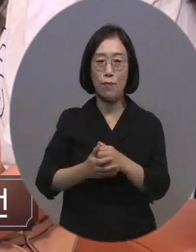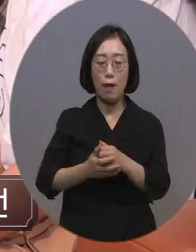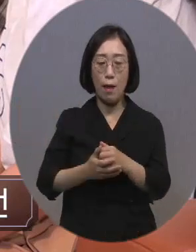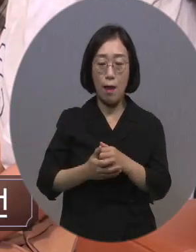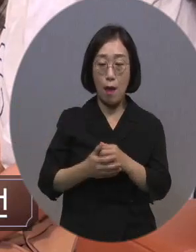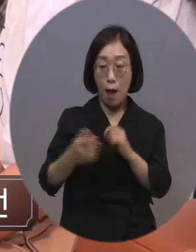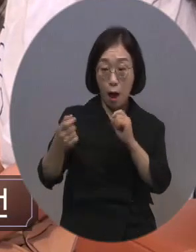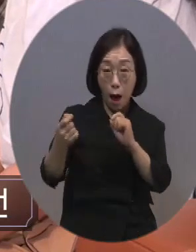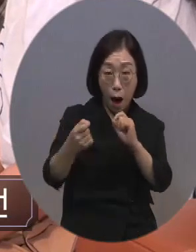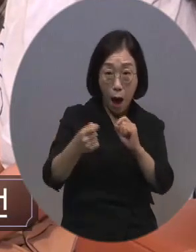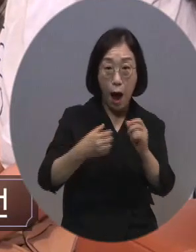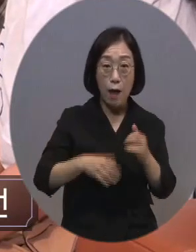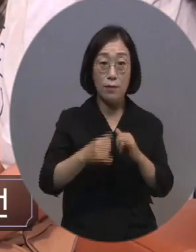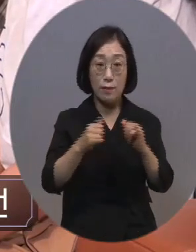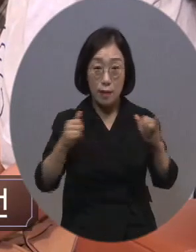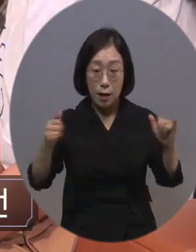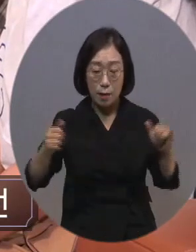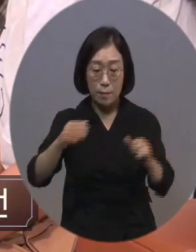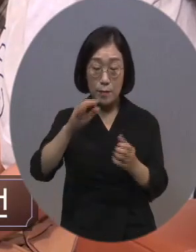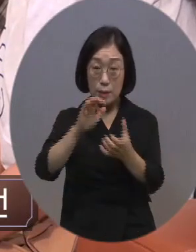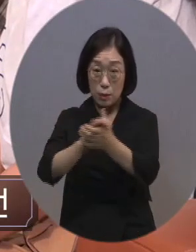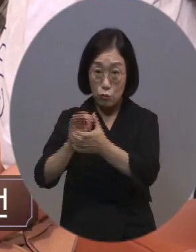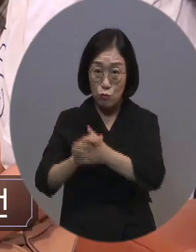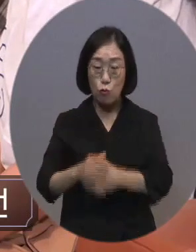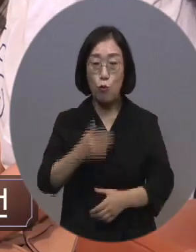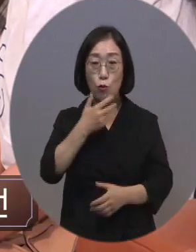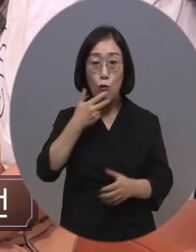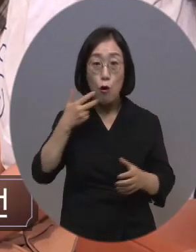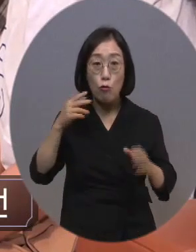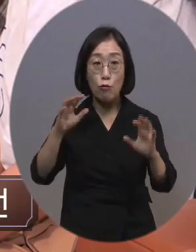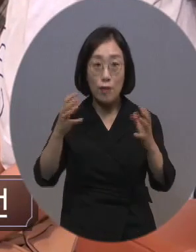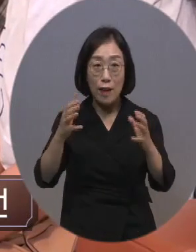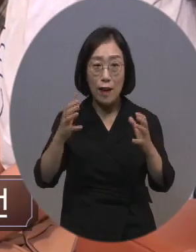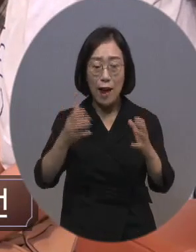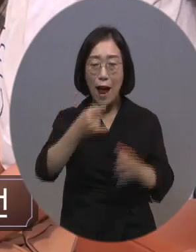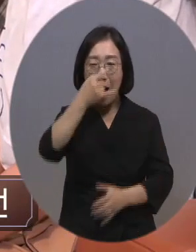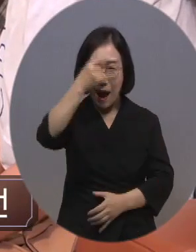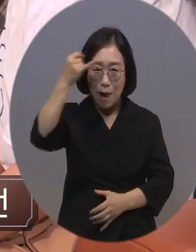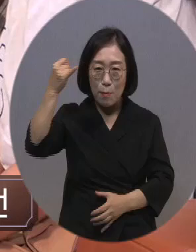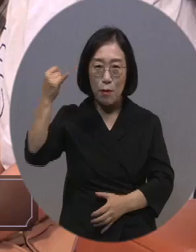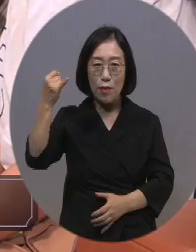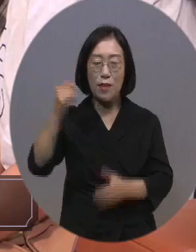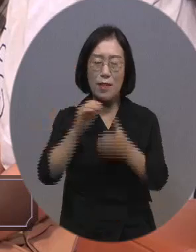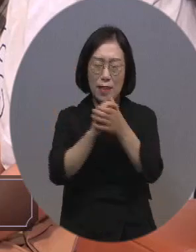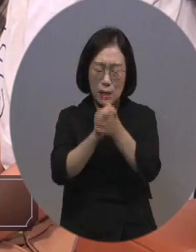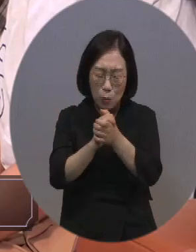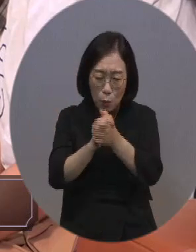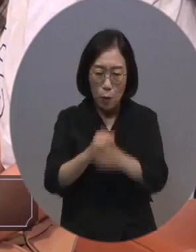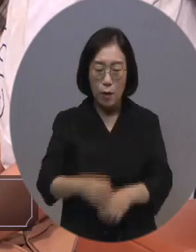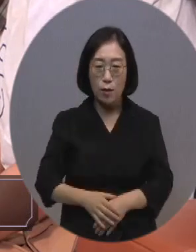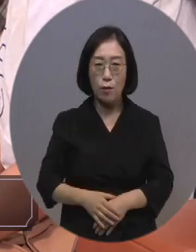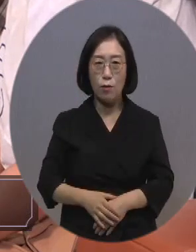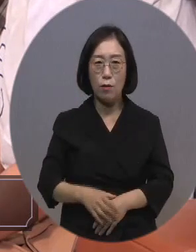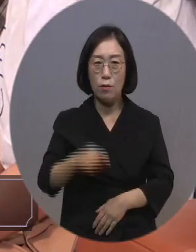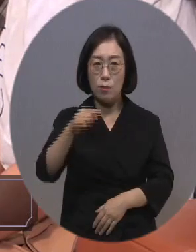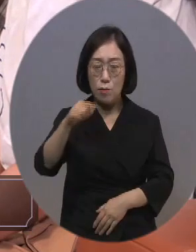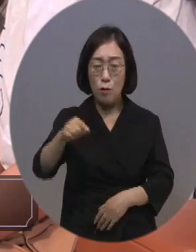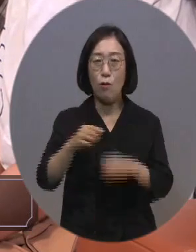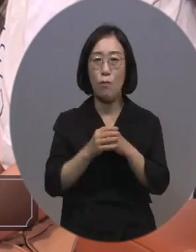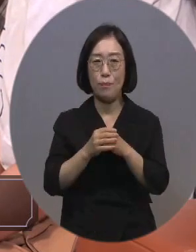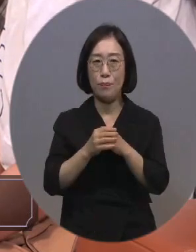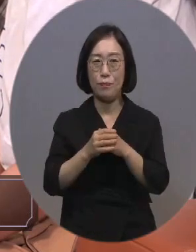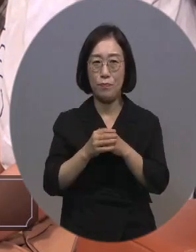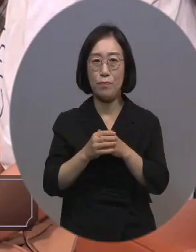주변 친구들이랑 영국 할머니들이 계속 기도하고 있었던 이 북한이라는 곳이 계속